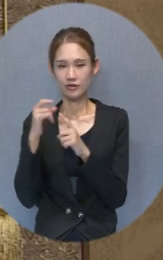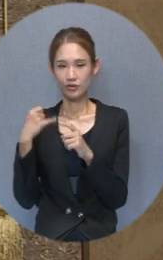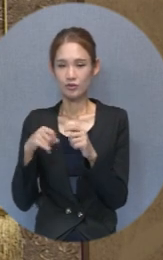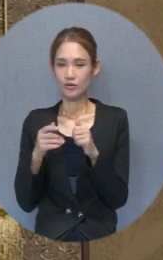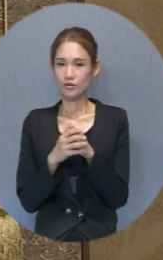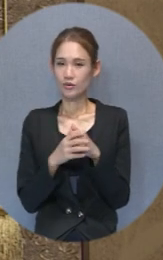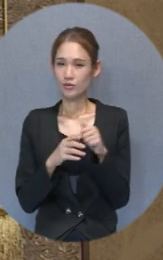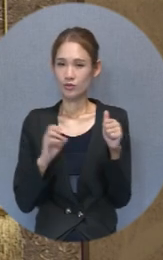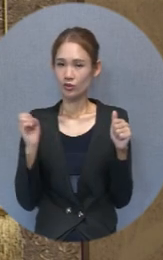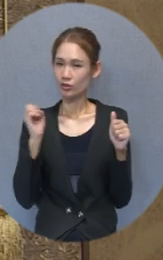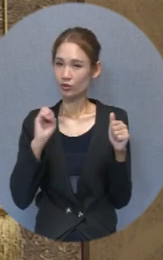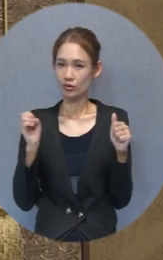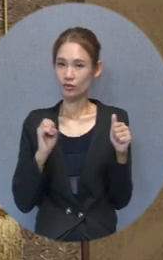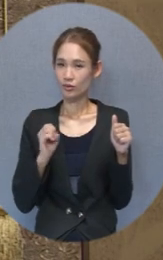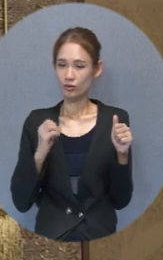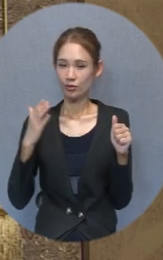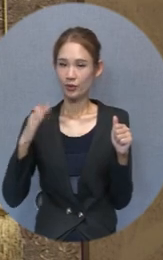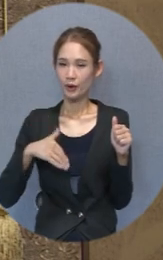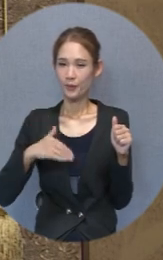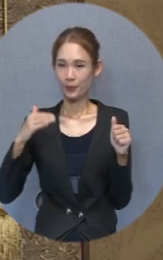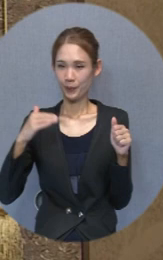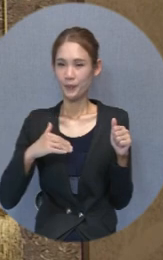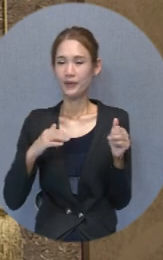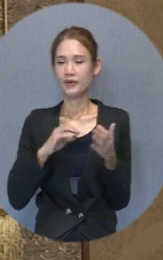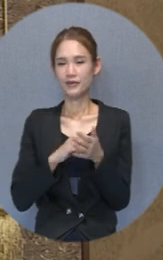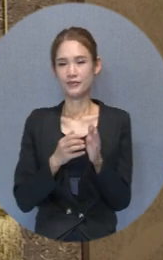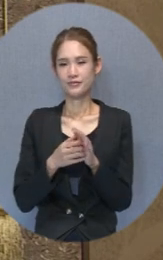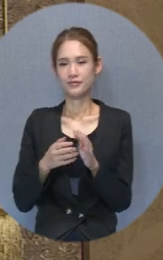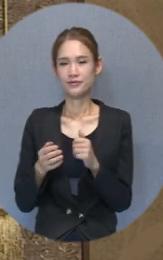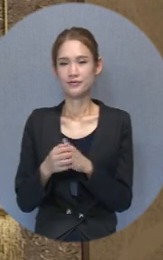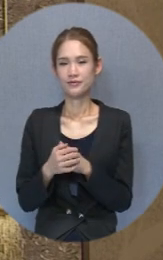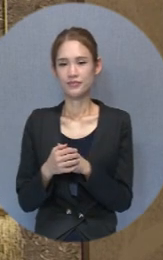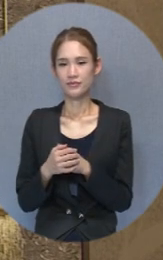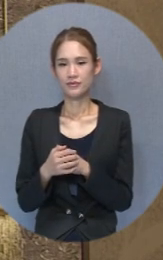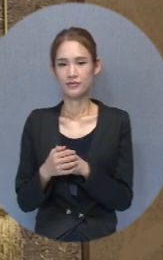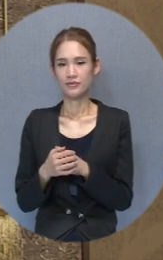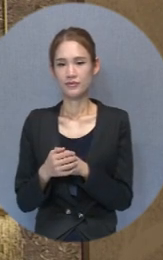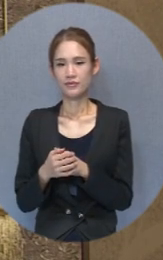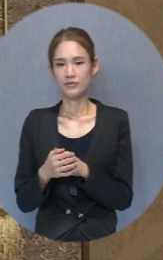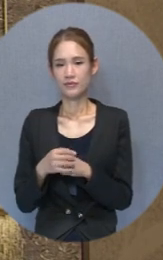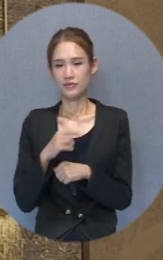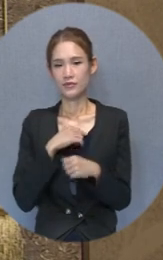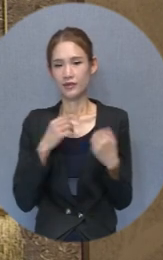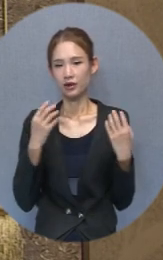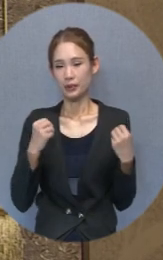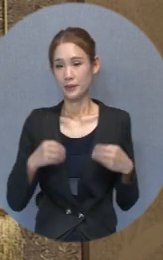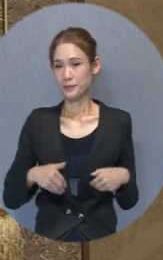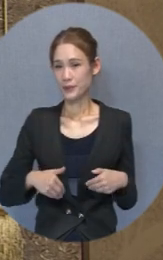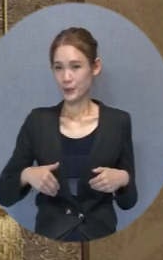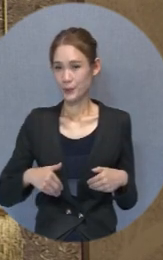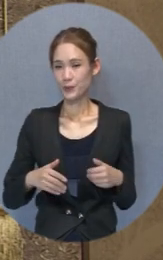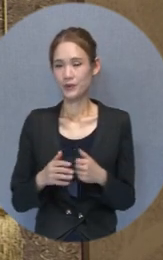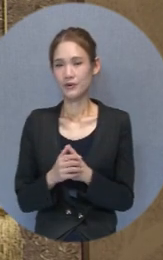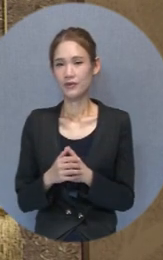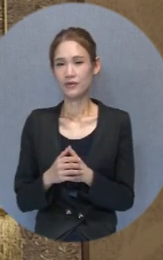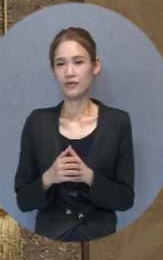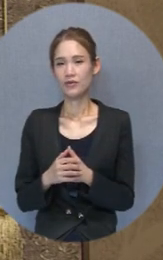불량률이 한 5%도 안 돼요. 와. 네. 그래서 이 그리고 가장 많이 필요로 하는 지금